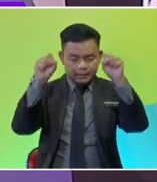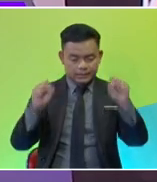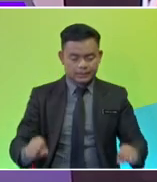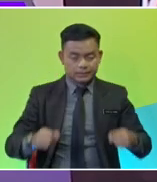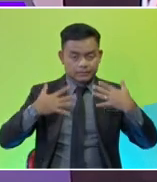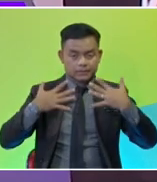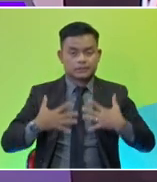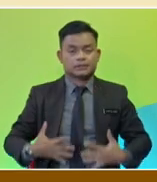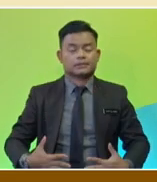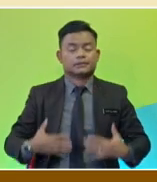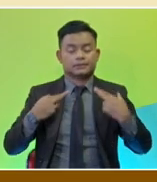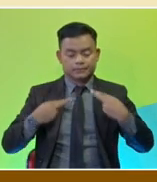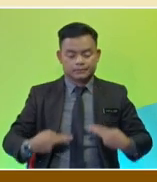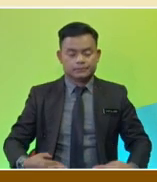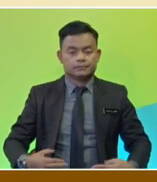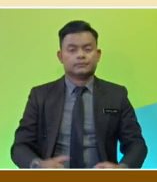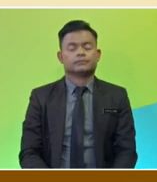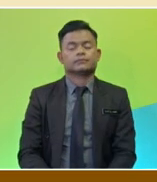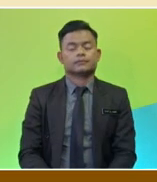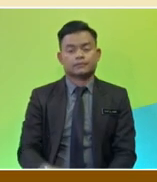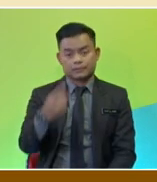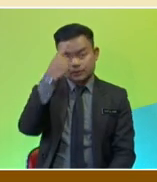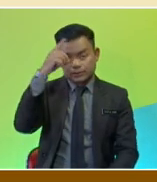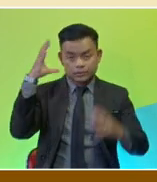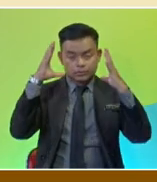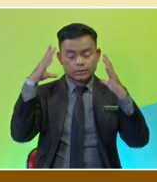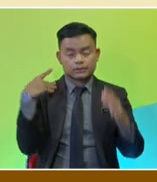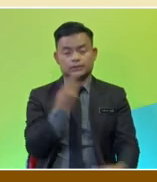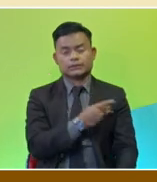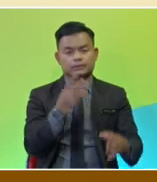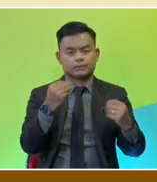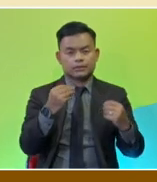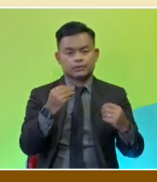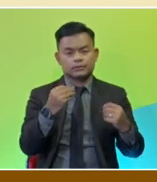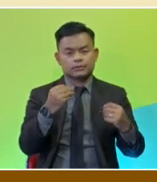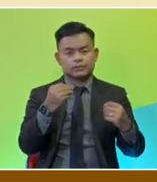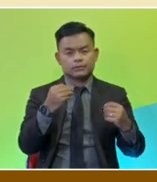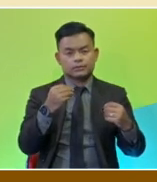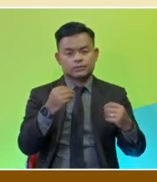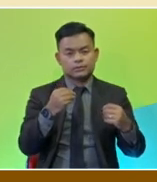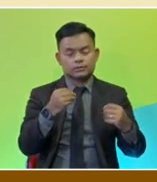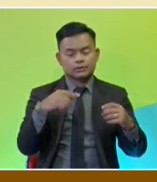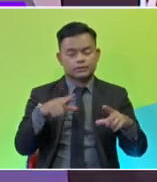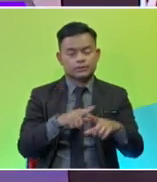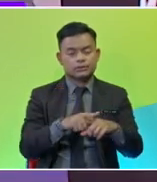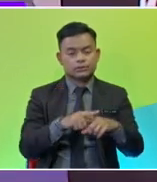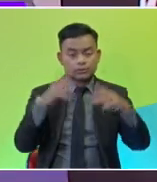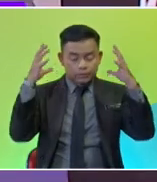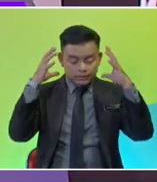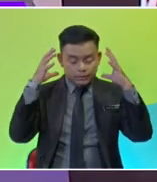tengkorak kita tidak melindungi otak kita daripada ke citraan kalau tak ada